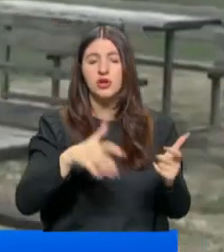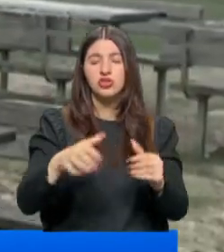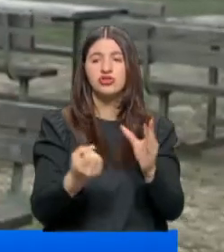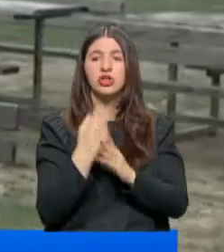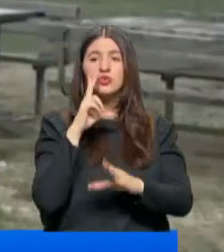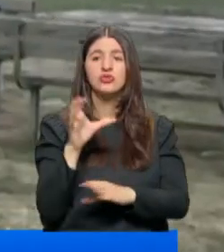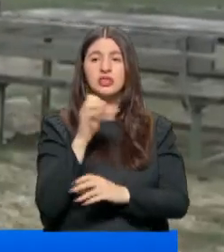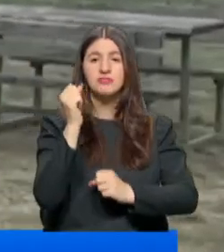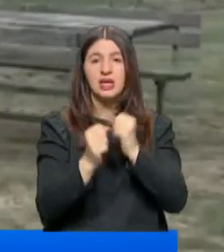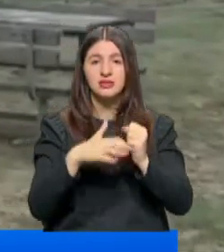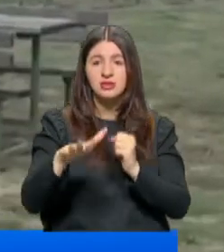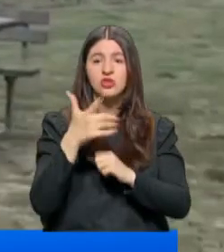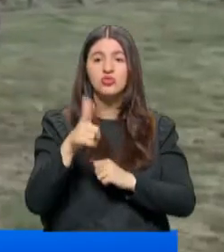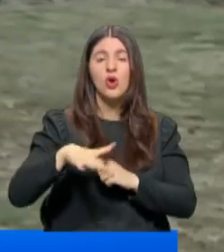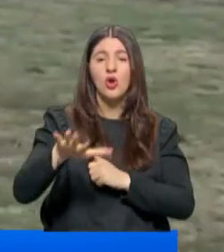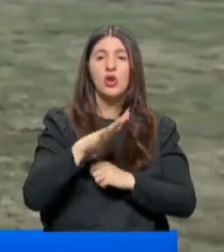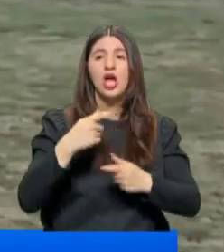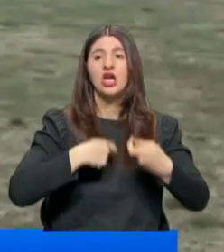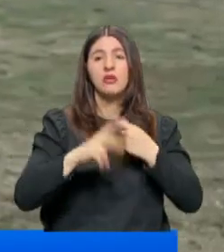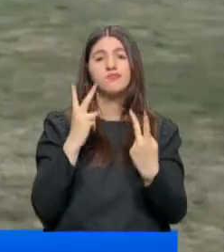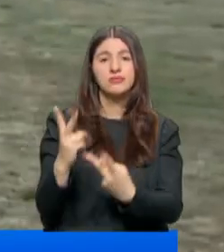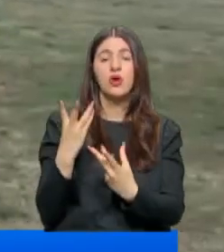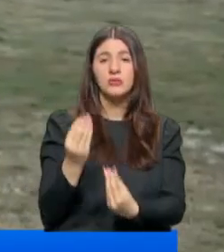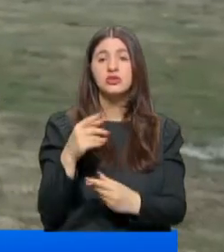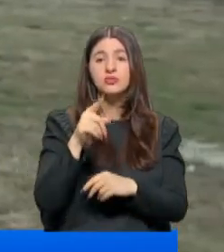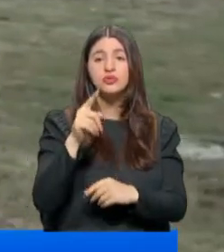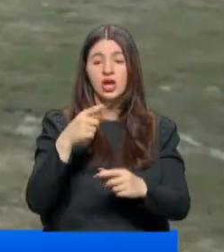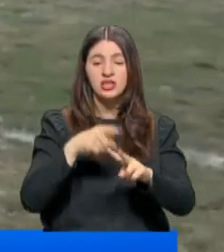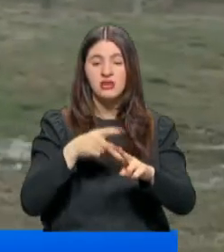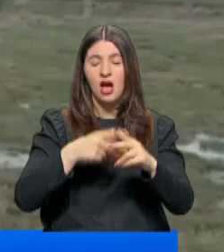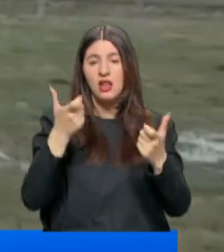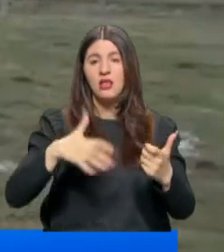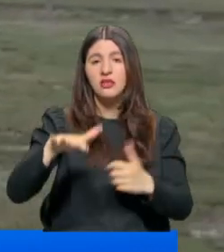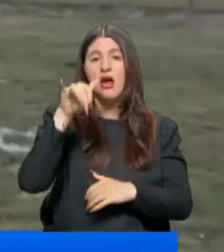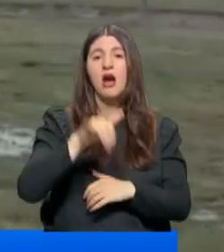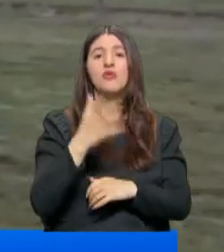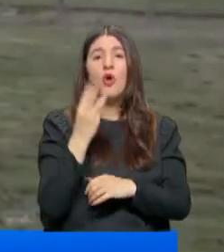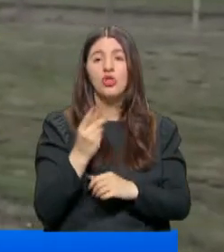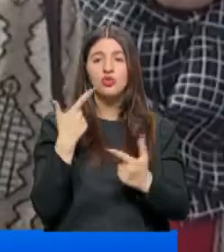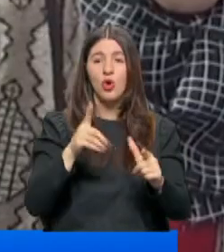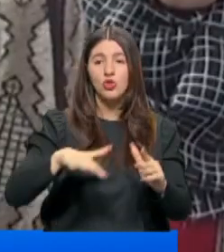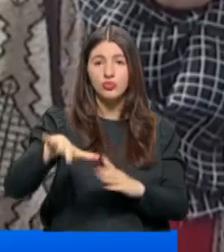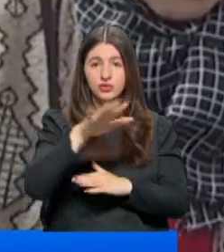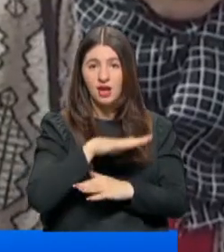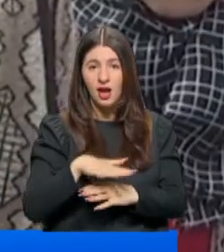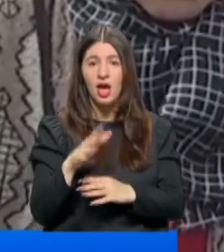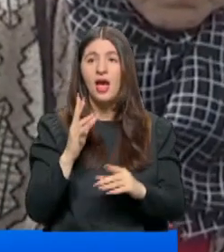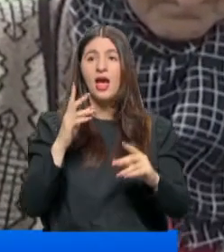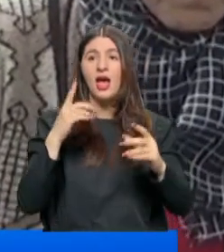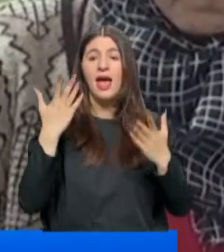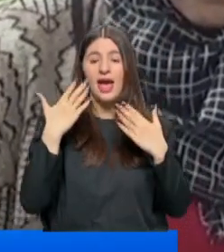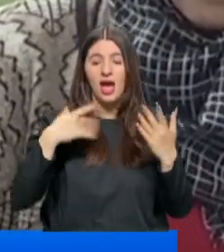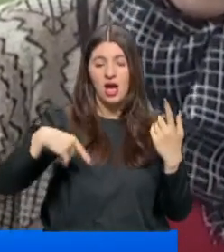oluşturulacak turizm tesislerinin köylü tarafından işletilmesi yönünde. Bu yaylalarda hakkı olan köylümüze